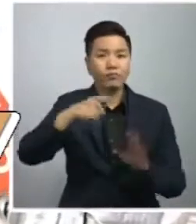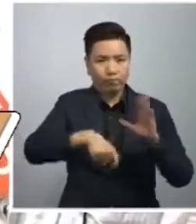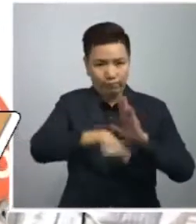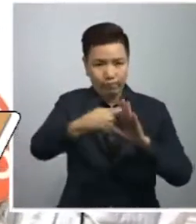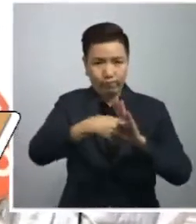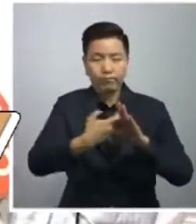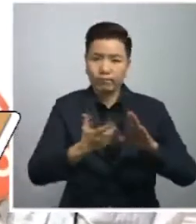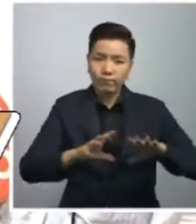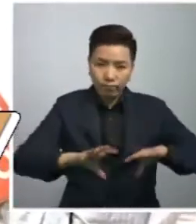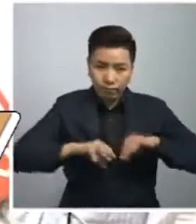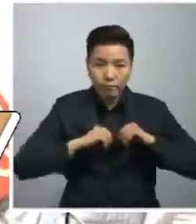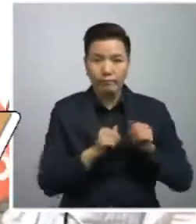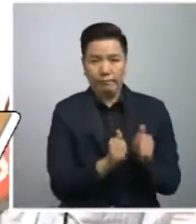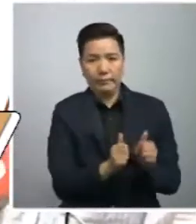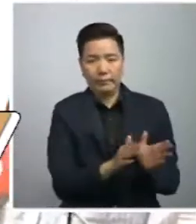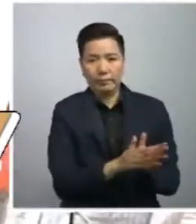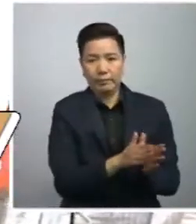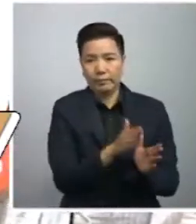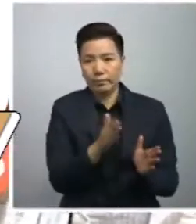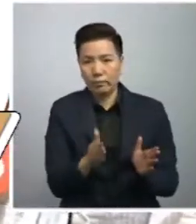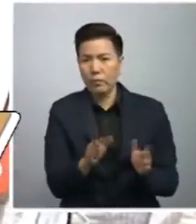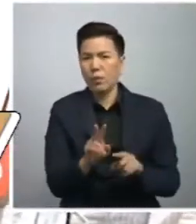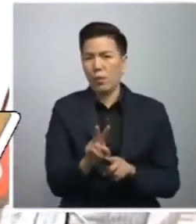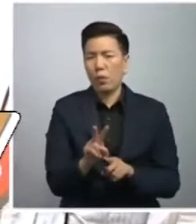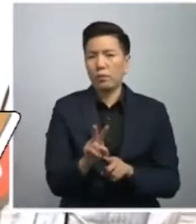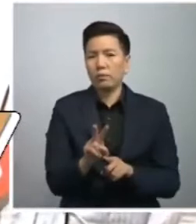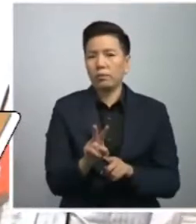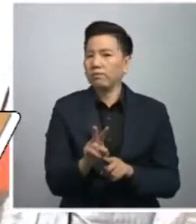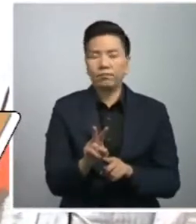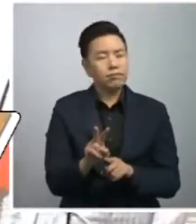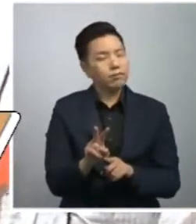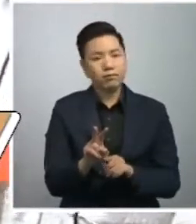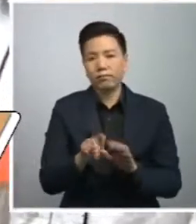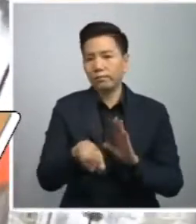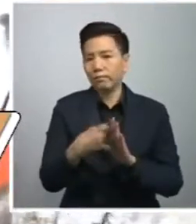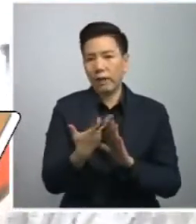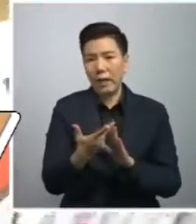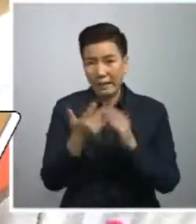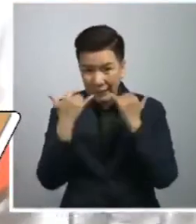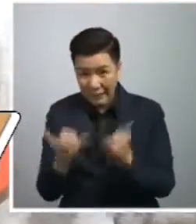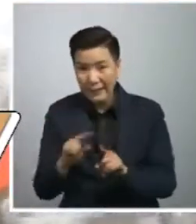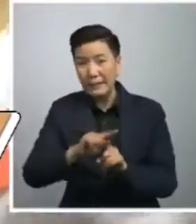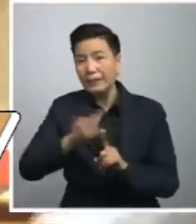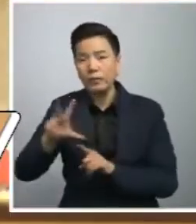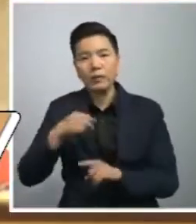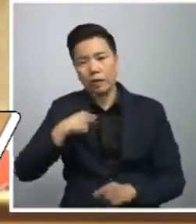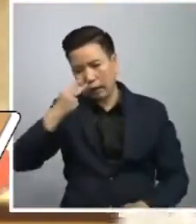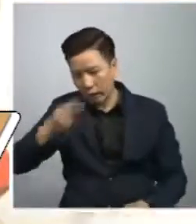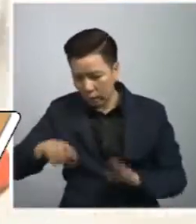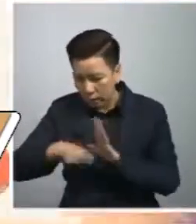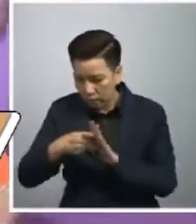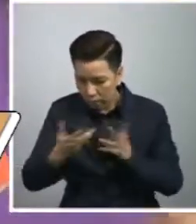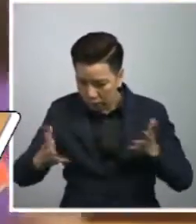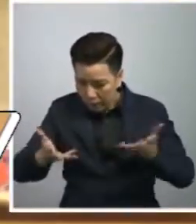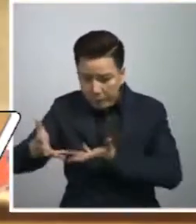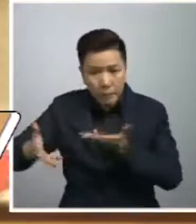ลพอรับได้ต่อช่วง2เราก็คิดว่าไม่มีเหตุผลยิ่งเที่ยวนี้นี่ยังมองไม่เห็นเหตุผลเลย